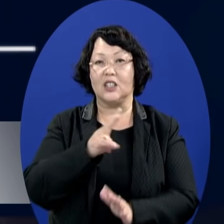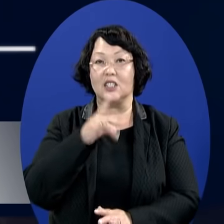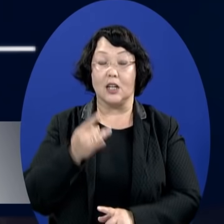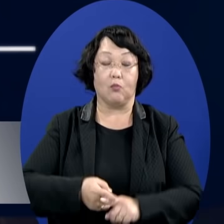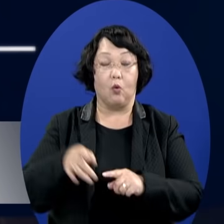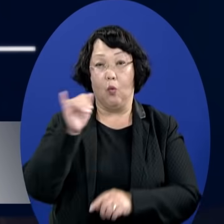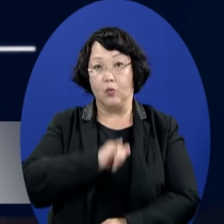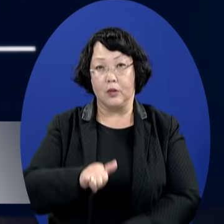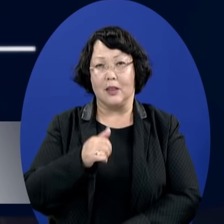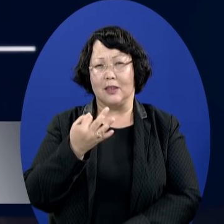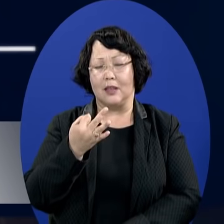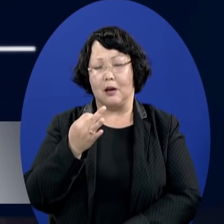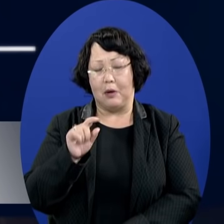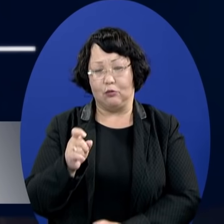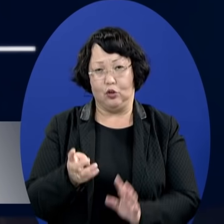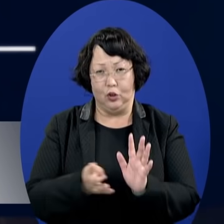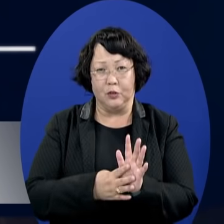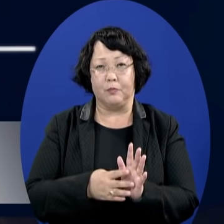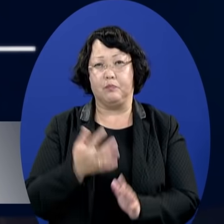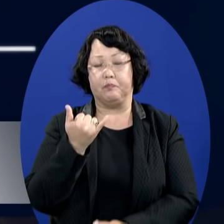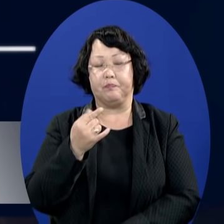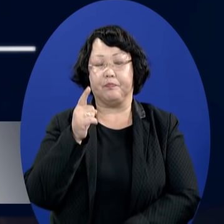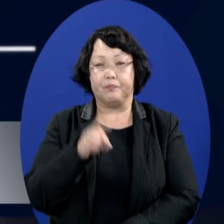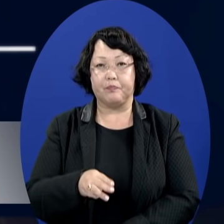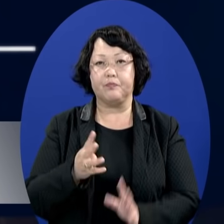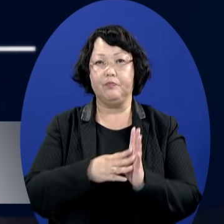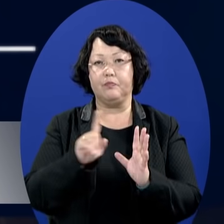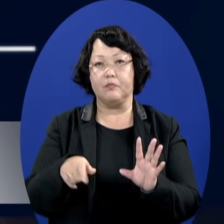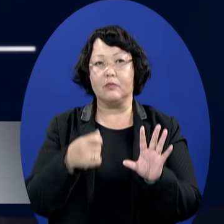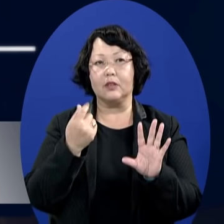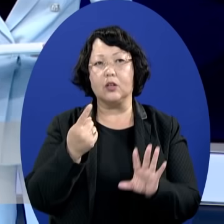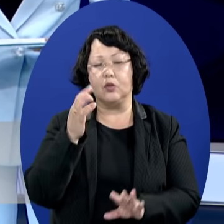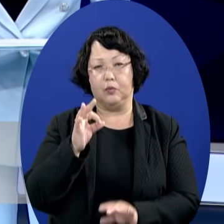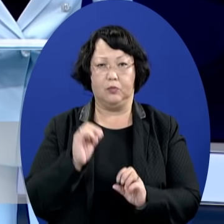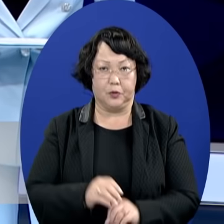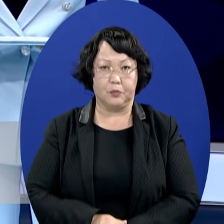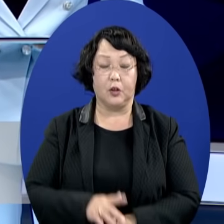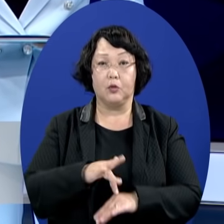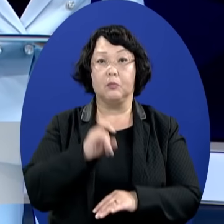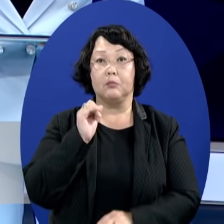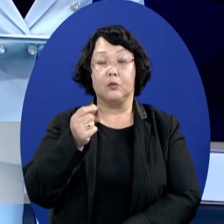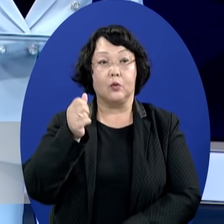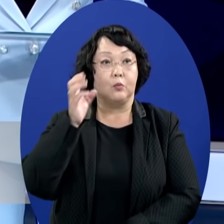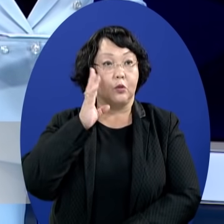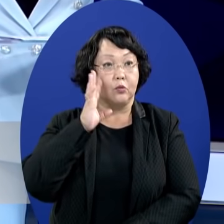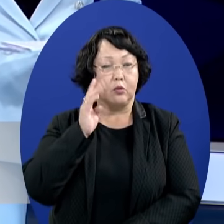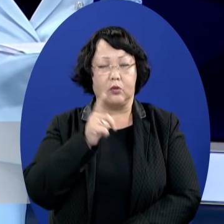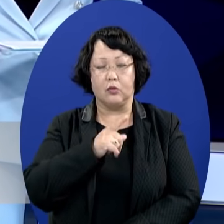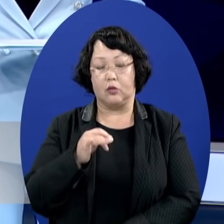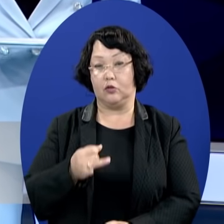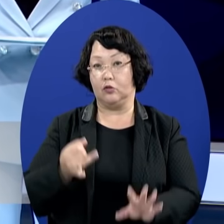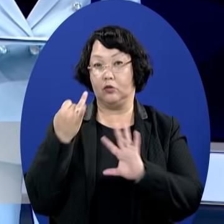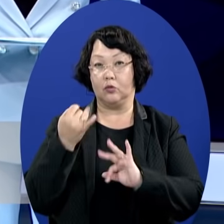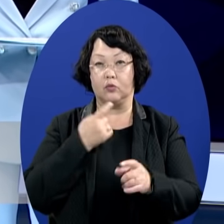хэмжээнд нийтдээ 8.9, Улаанбаатар хотын хувьд бол 9.1 хувьд ингээд хүрсэн байгаа юм. Төв банкны мөнгөний бодлогын хороо өнгөрсөн 7 хоногт